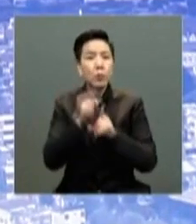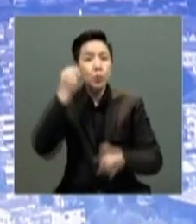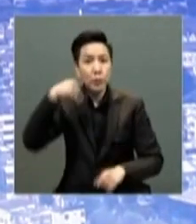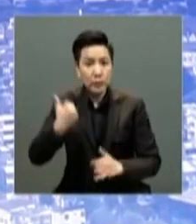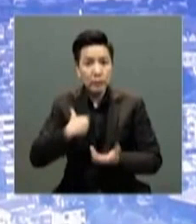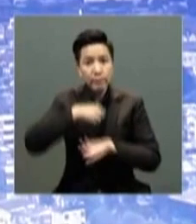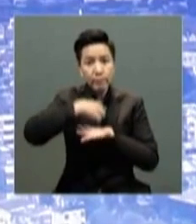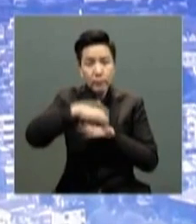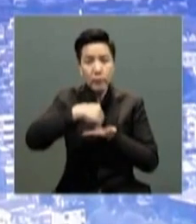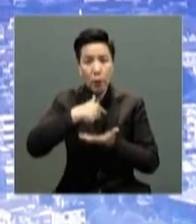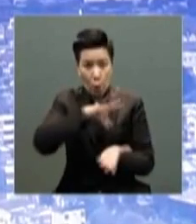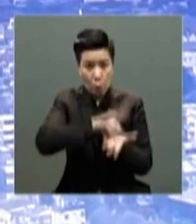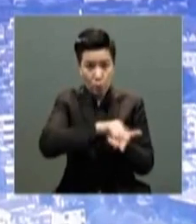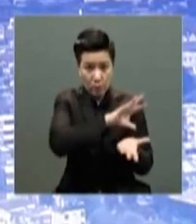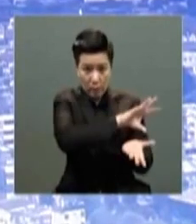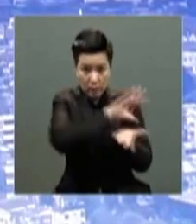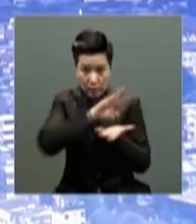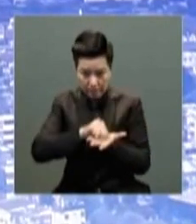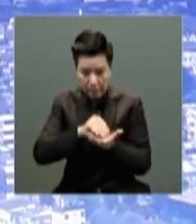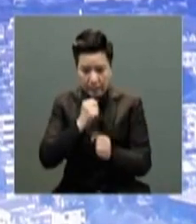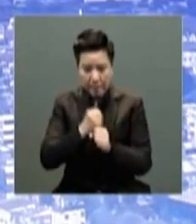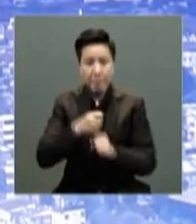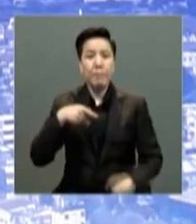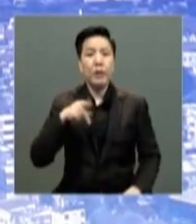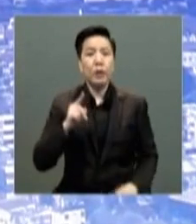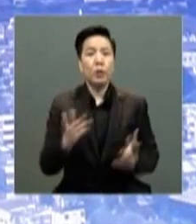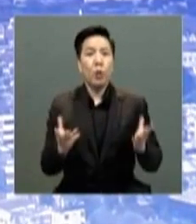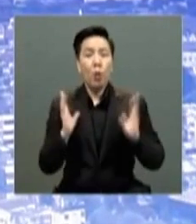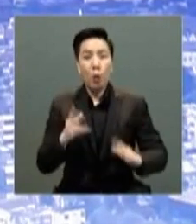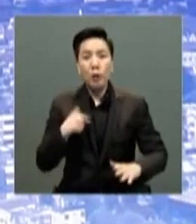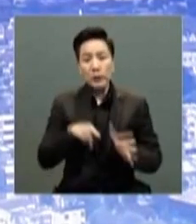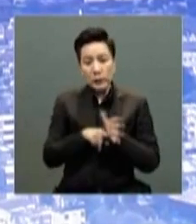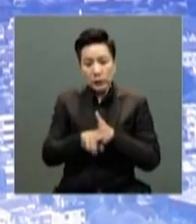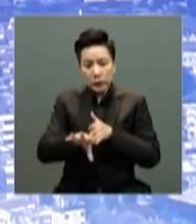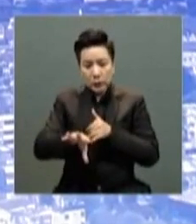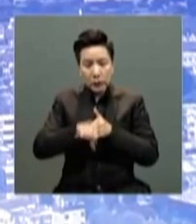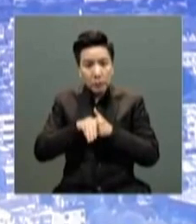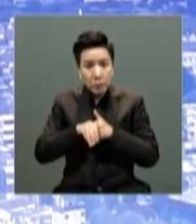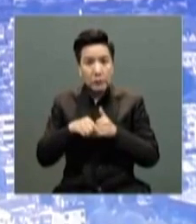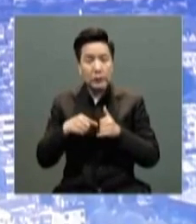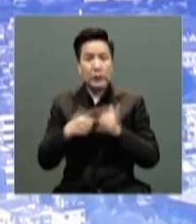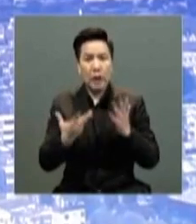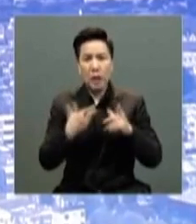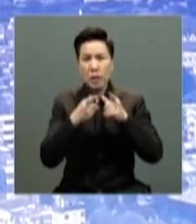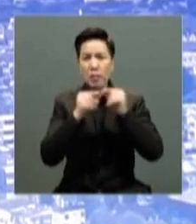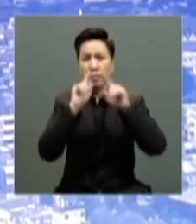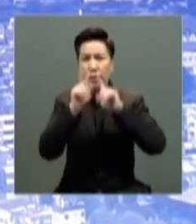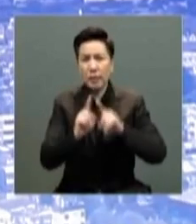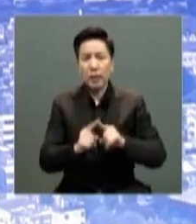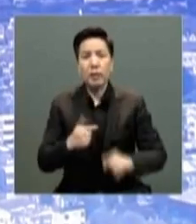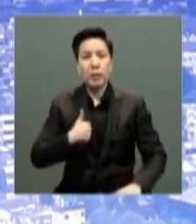ค่ะ 2,490 คนนะคะตอนนี้คนที่ยังคงรักษาตัวอยู่ในโรงพยาบาลของไทยเราอยู่ที่แถบสีเหลือง